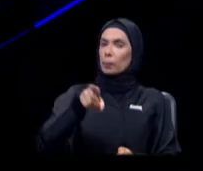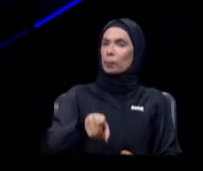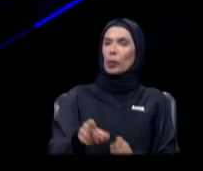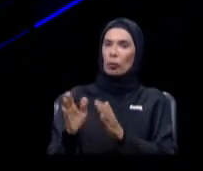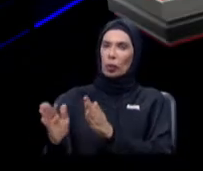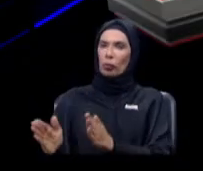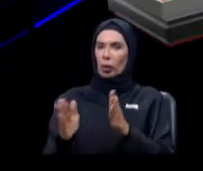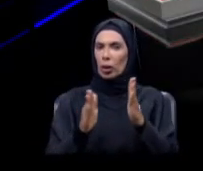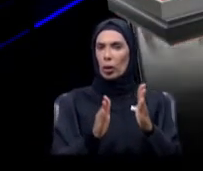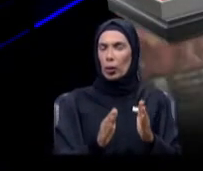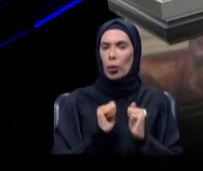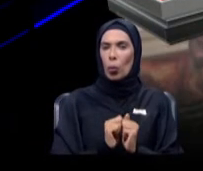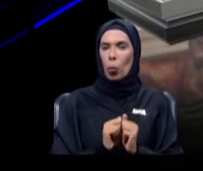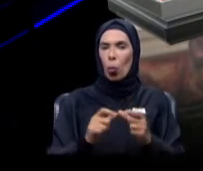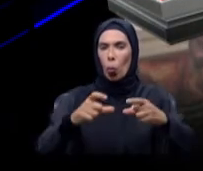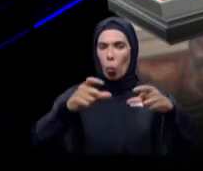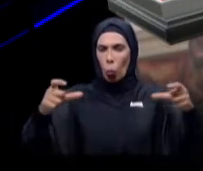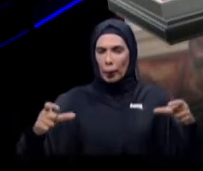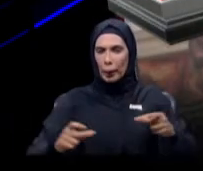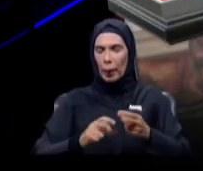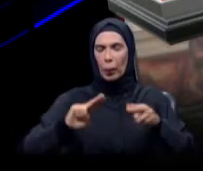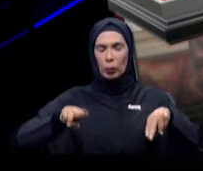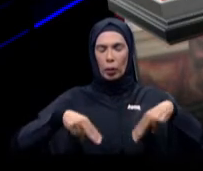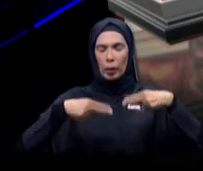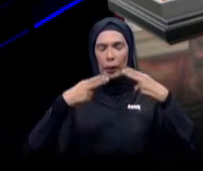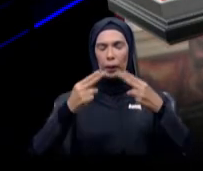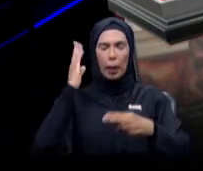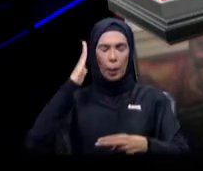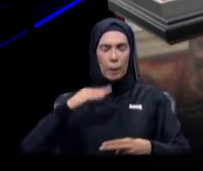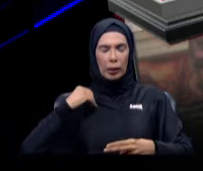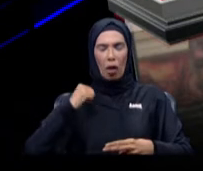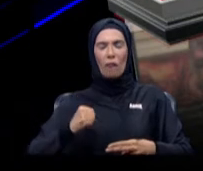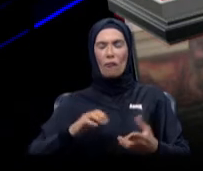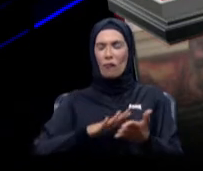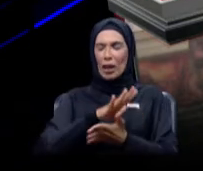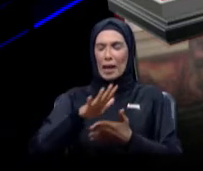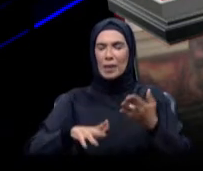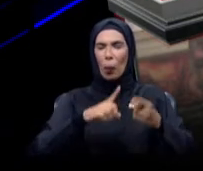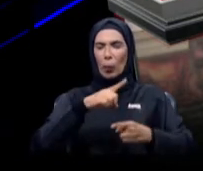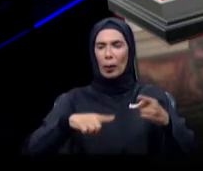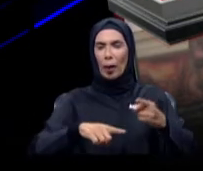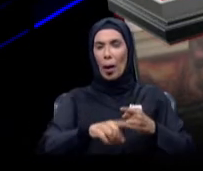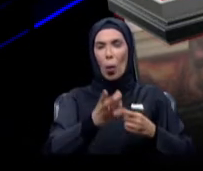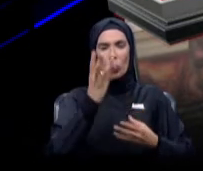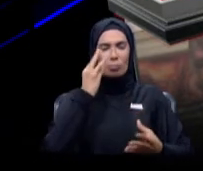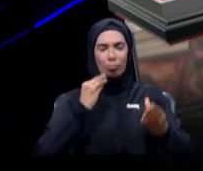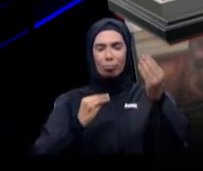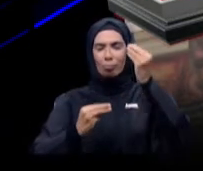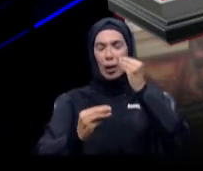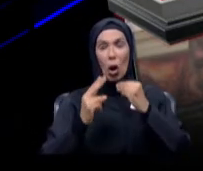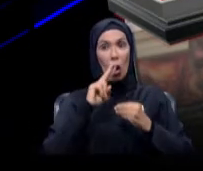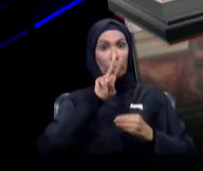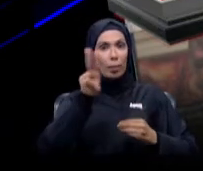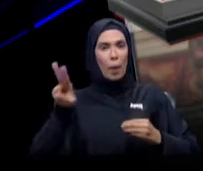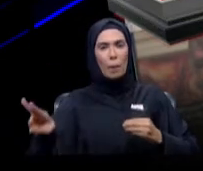جاء ذلك خلال ندوة مرئية بعنوان المرأة البحرينية في الأزمات قصة للتأمل والتقييم، نظمها معهد